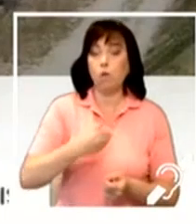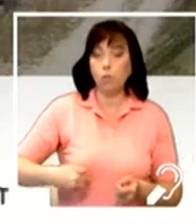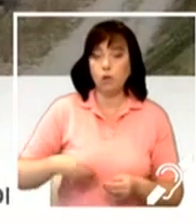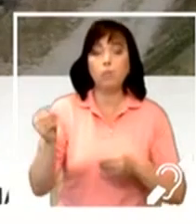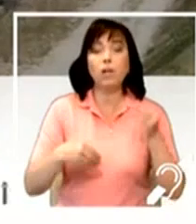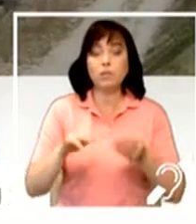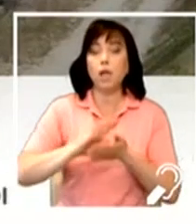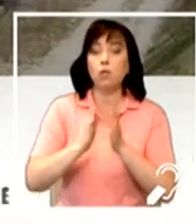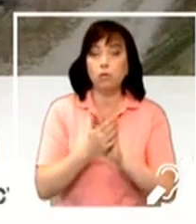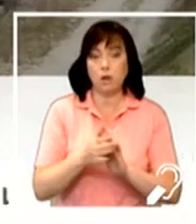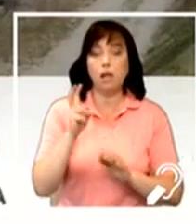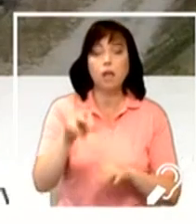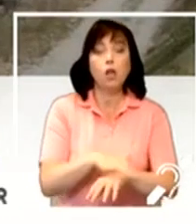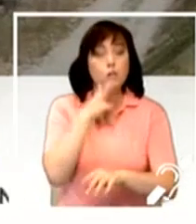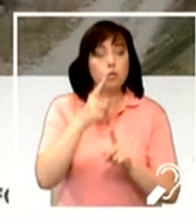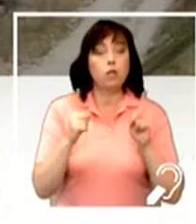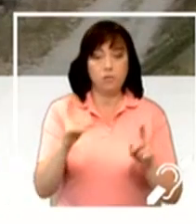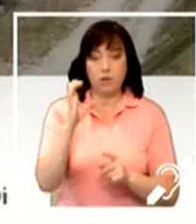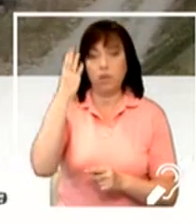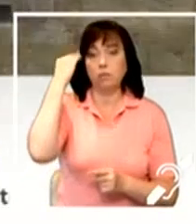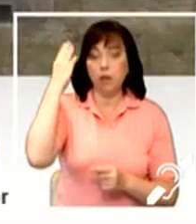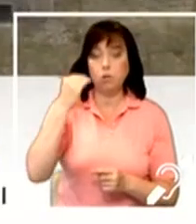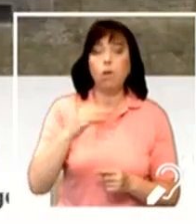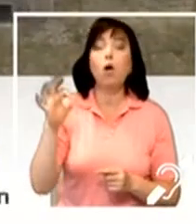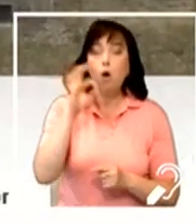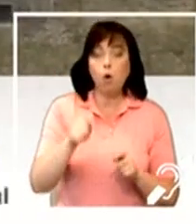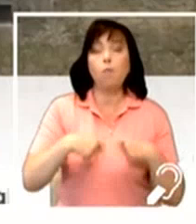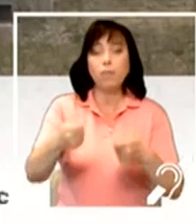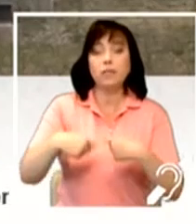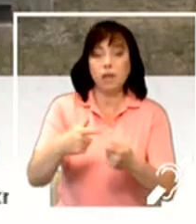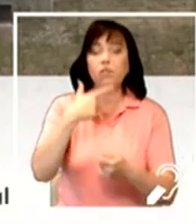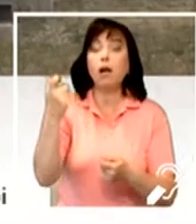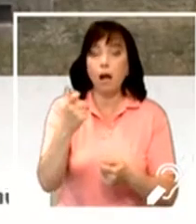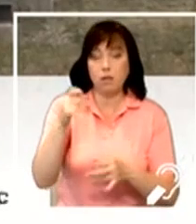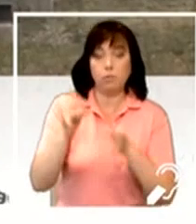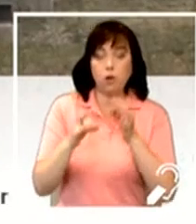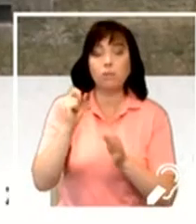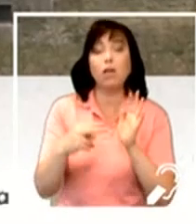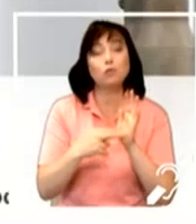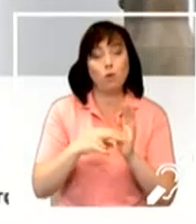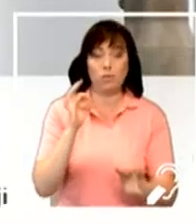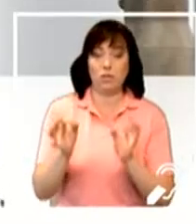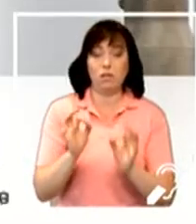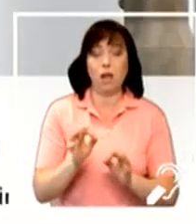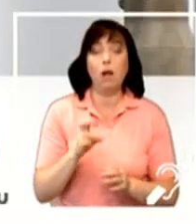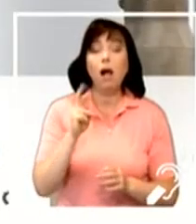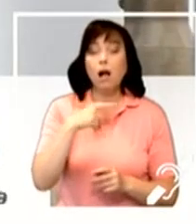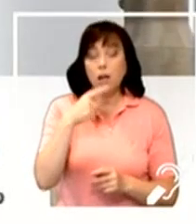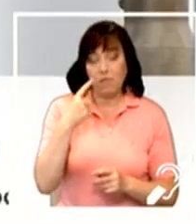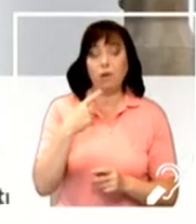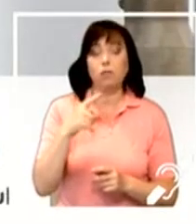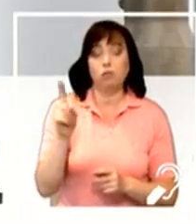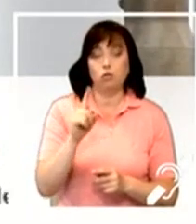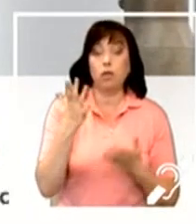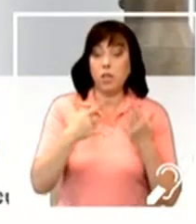să semneze un contract pe termen lung cu Republica Moldova în vederea livrării de gaze naturale la un preț rezonabil. Potrivit experților,